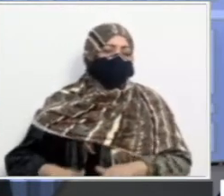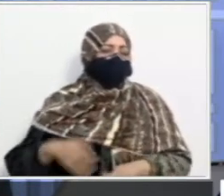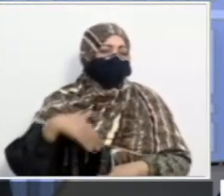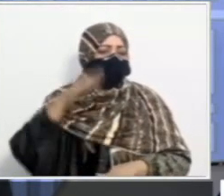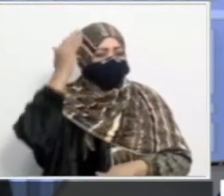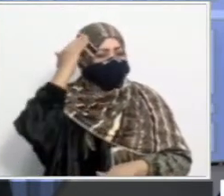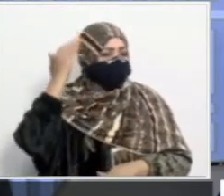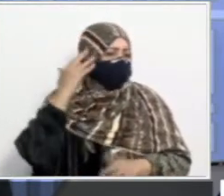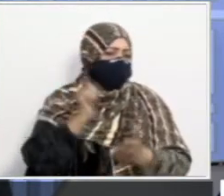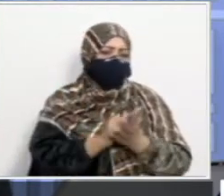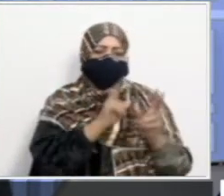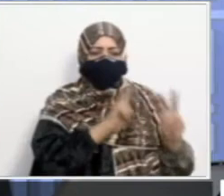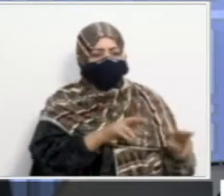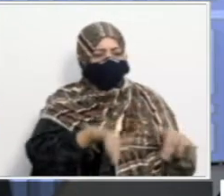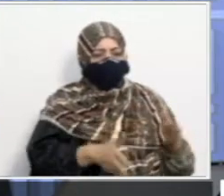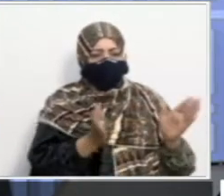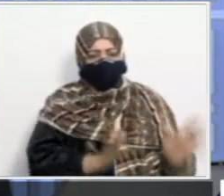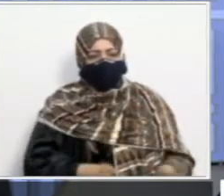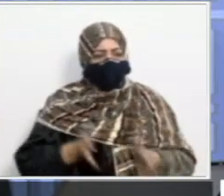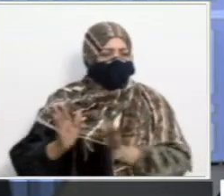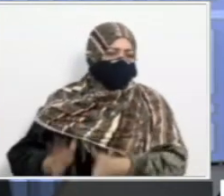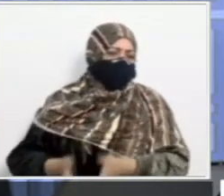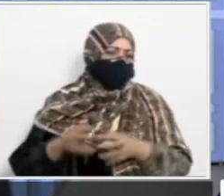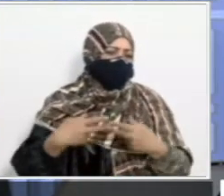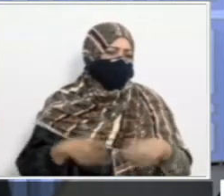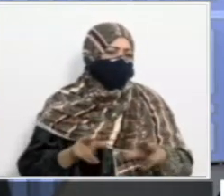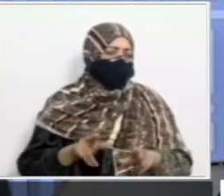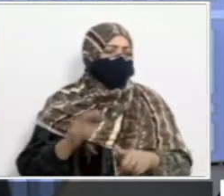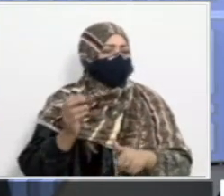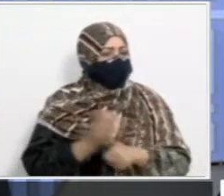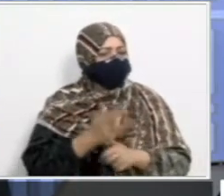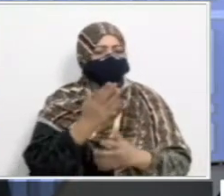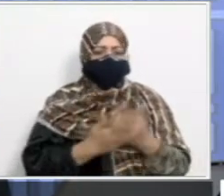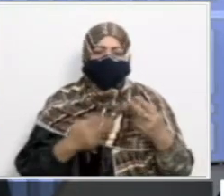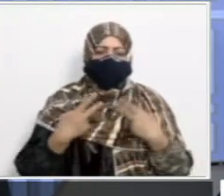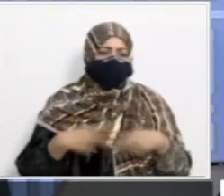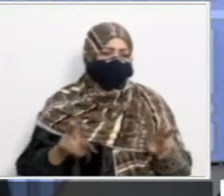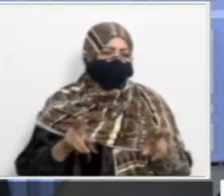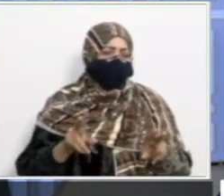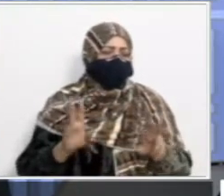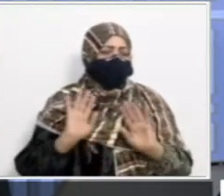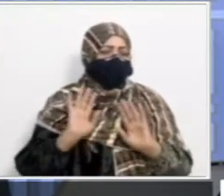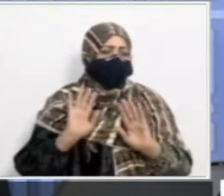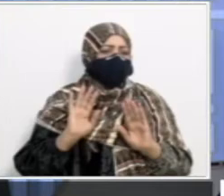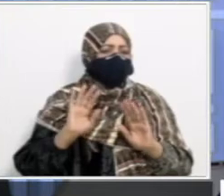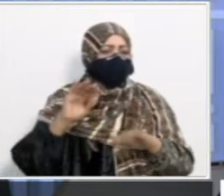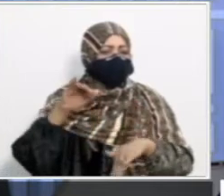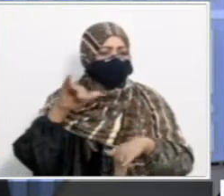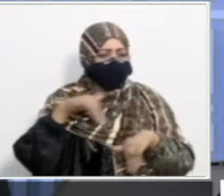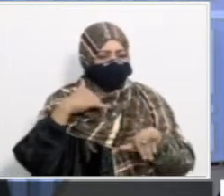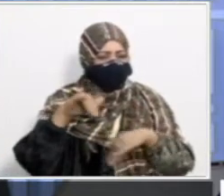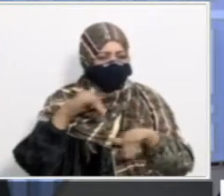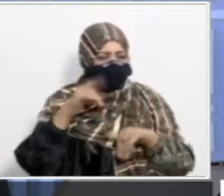أمام زوجها وأطفالها لا بأس به، وإذا كان طبعا مش بنطال للرجال، إذا كان